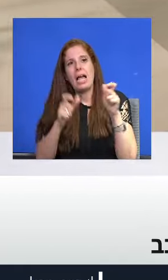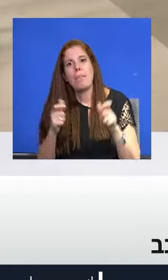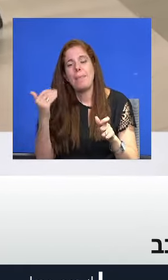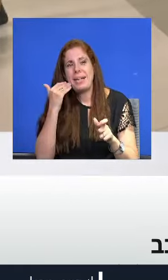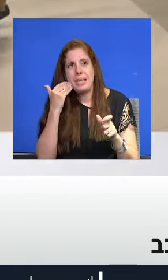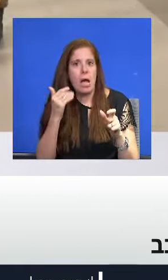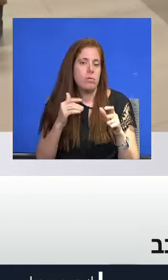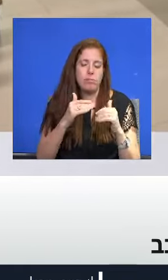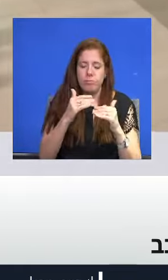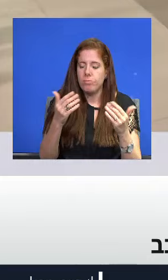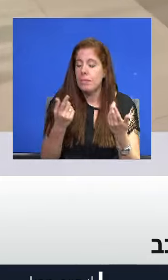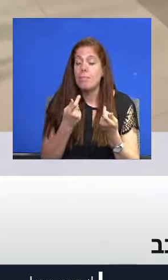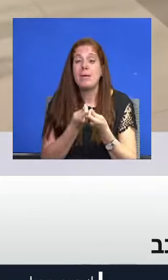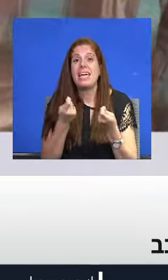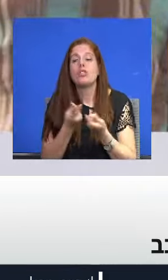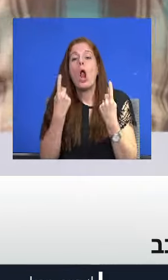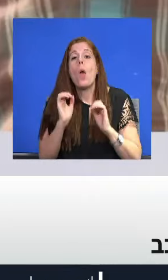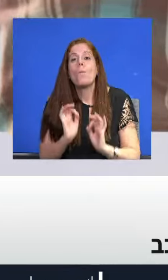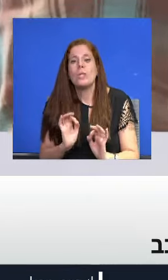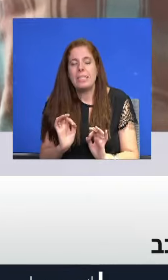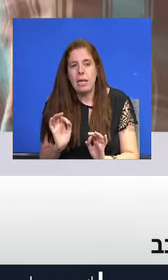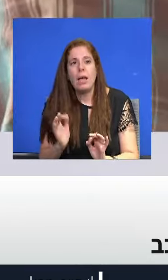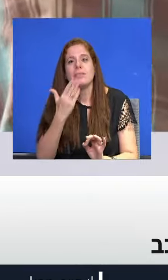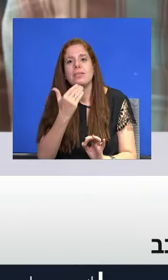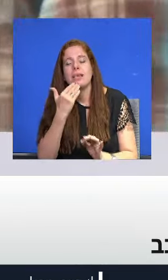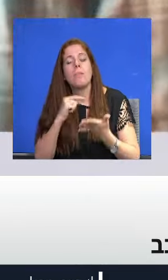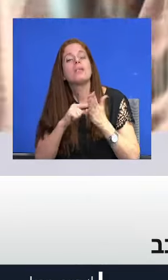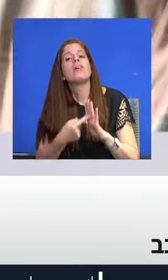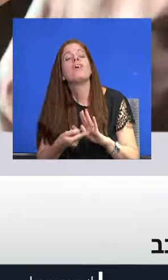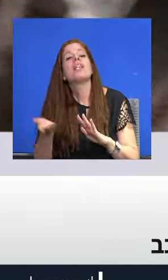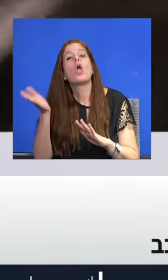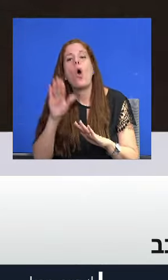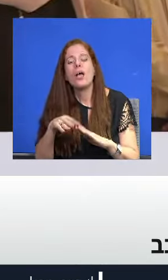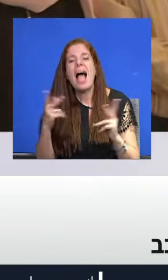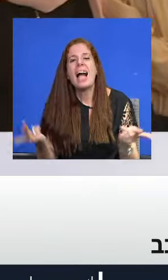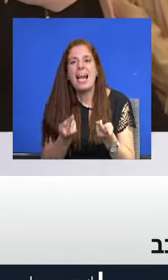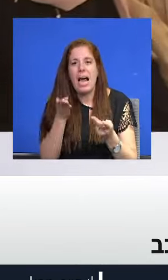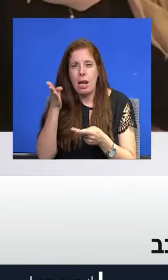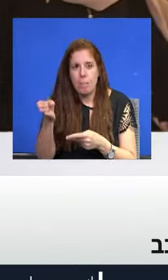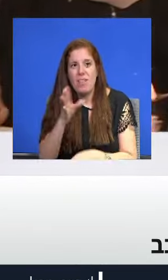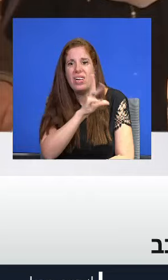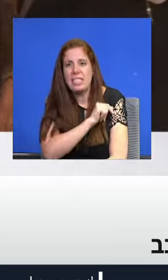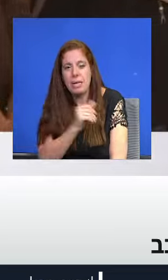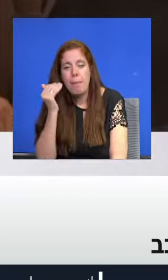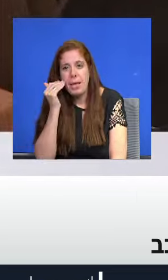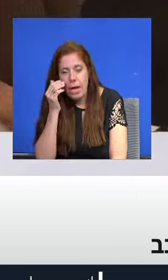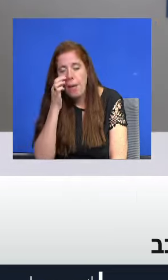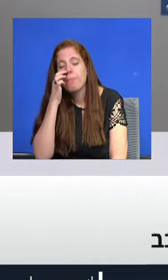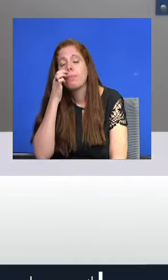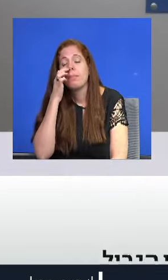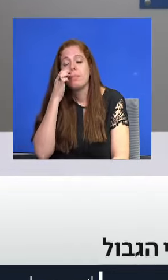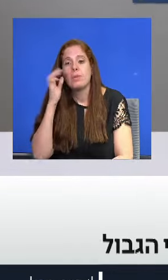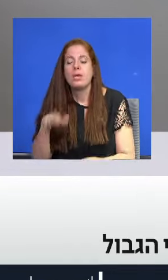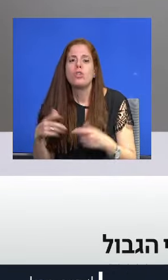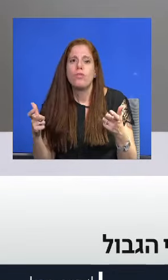ללא קשר למוצאם. ישראל מתכוונת לנקוט בעוד הקלה כלפי פלסטינים אמריקנים. יש קבוצת עבודה משותפת לישראל ולארצות